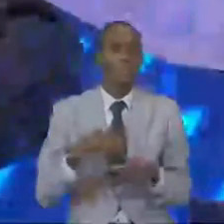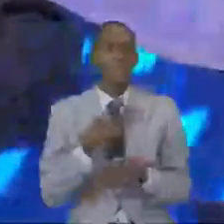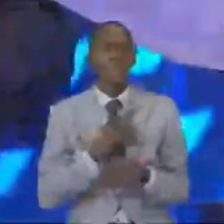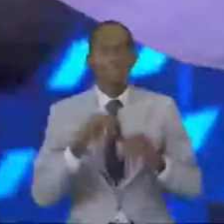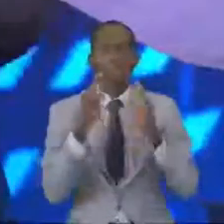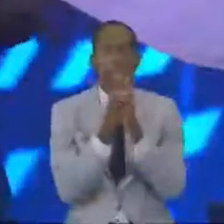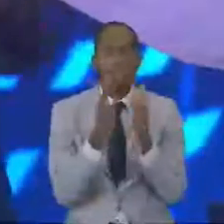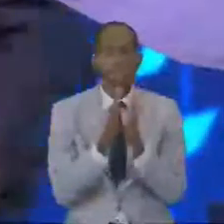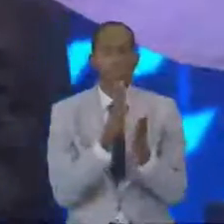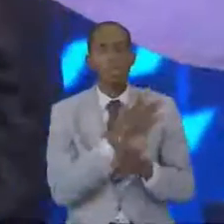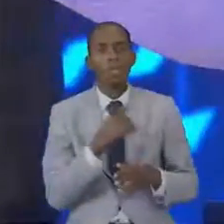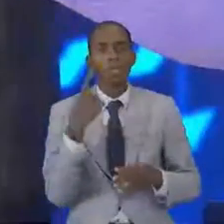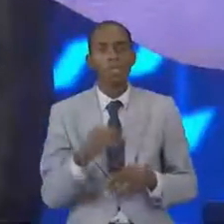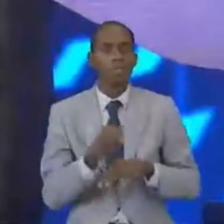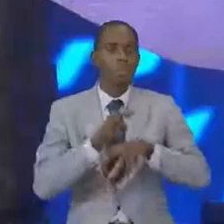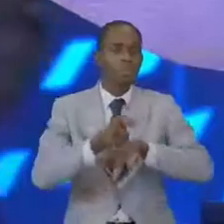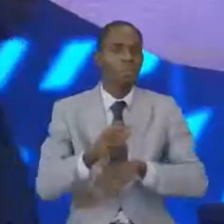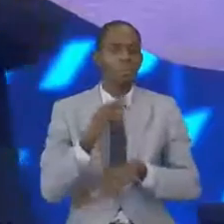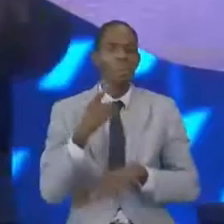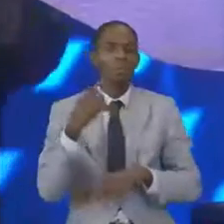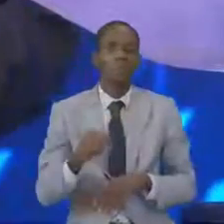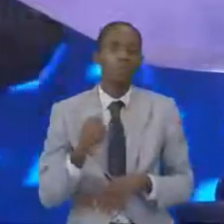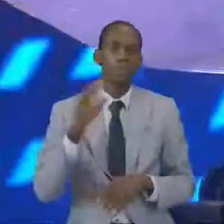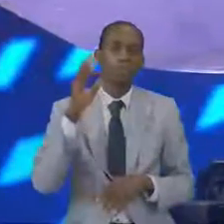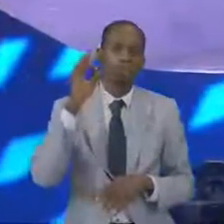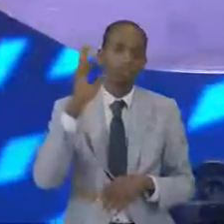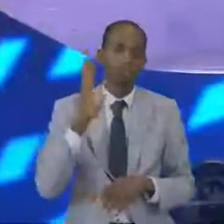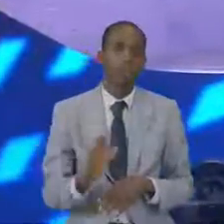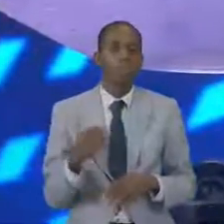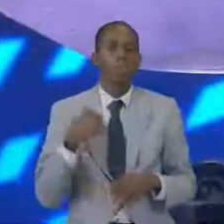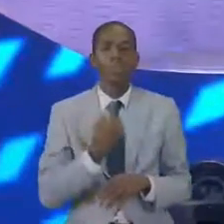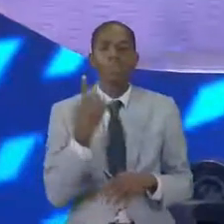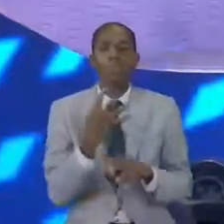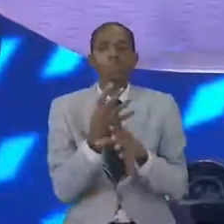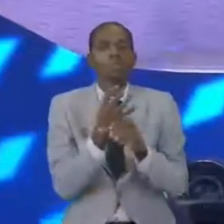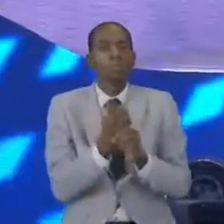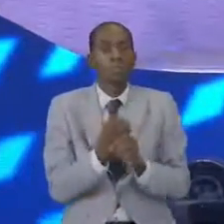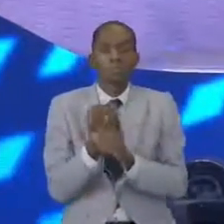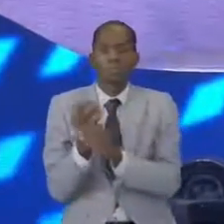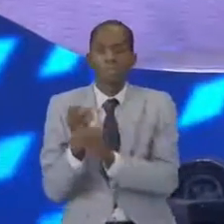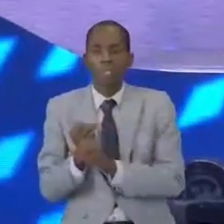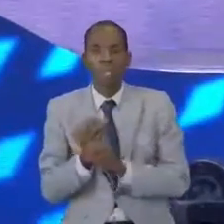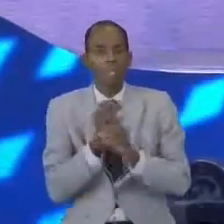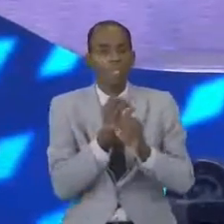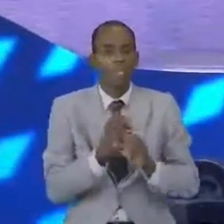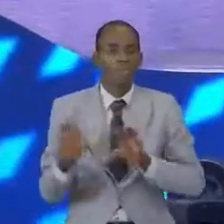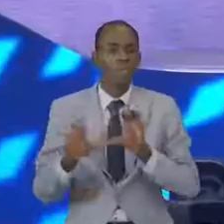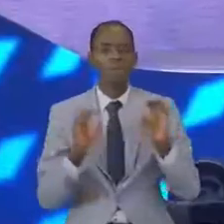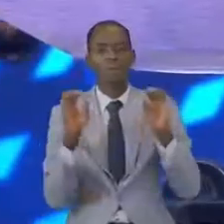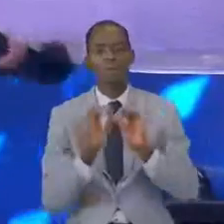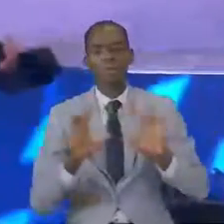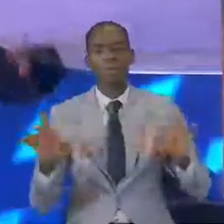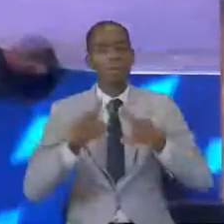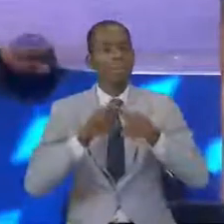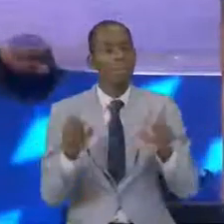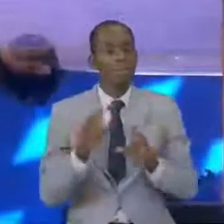prières le ministère la prédication des ministres nous vous recevons nous recevons nous recevons nous faisons que recevoir elle nous